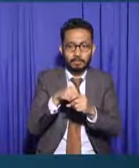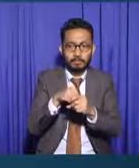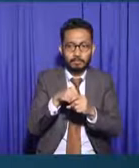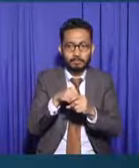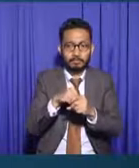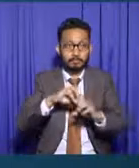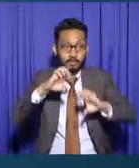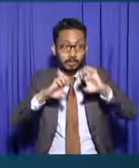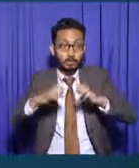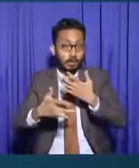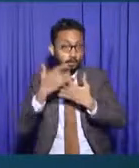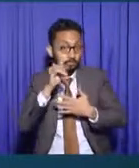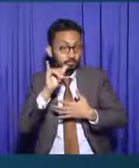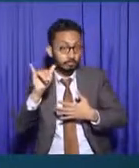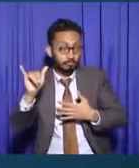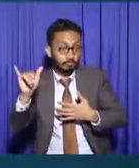awalnya